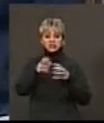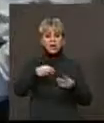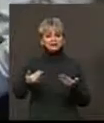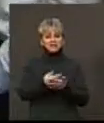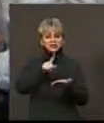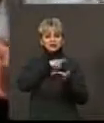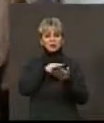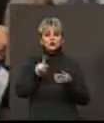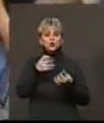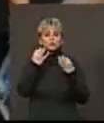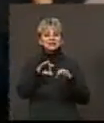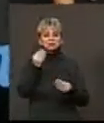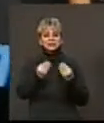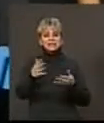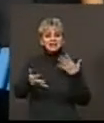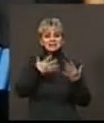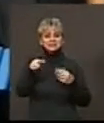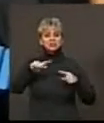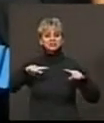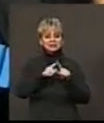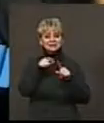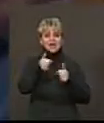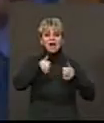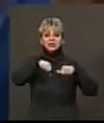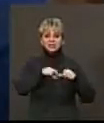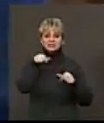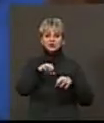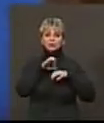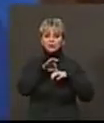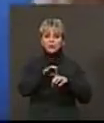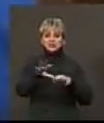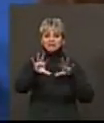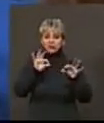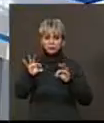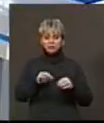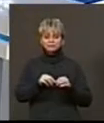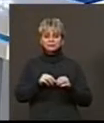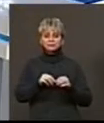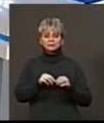вопросы, что позволит игрокам разобраться в технологиях организации и проведения выборов.